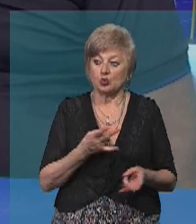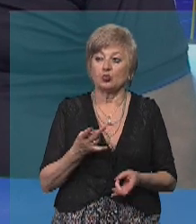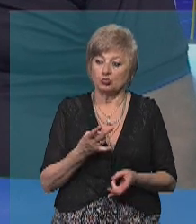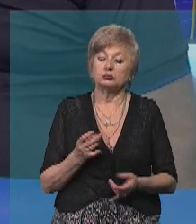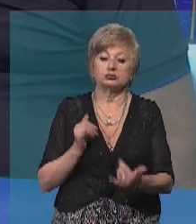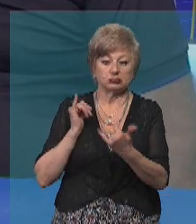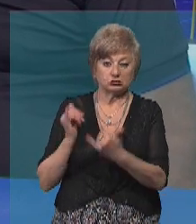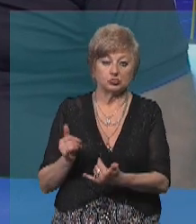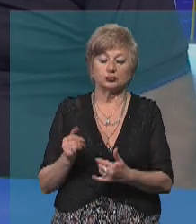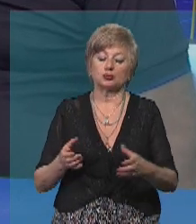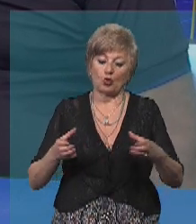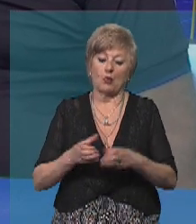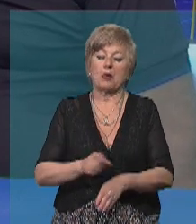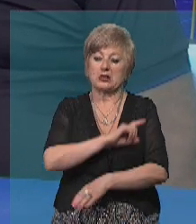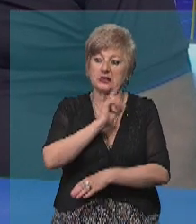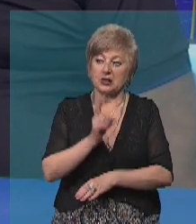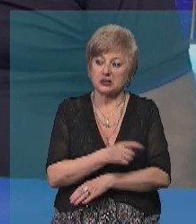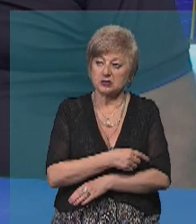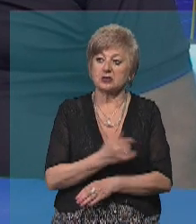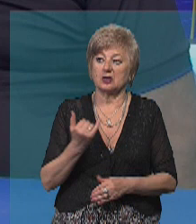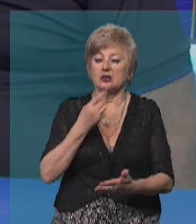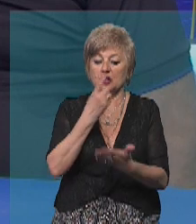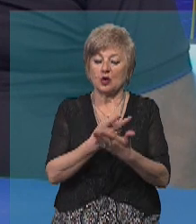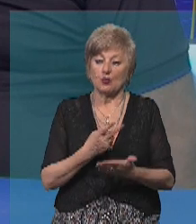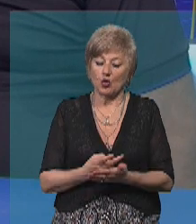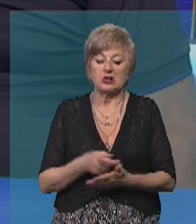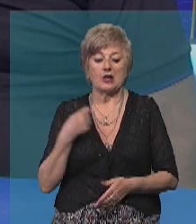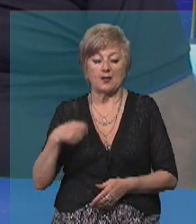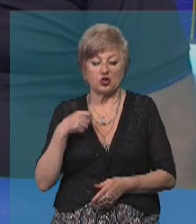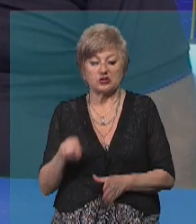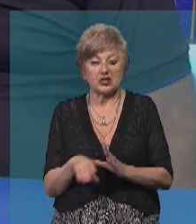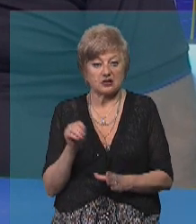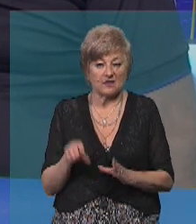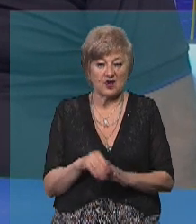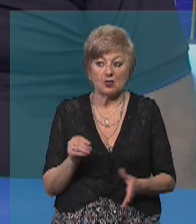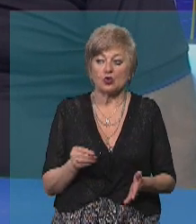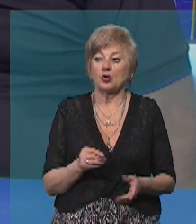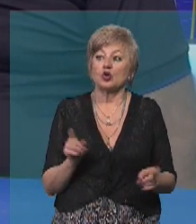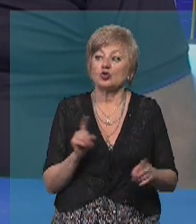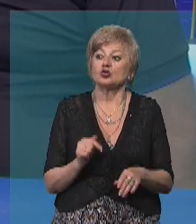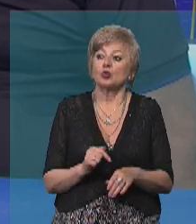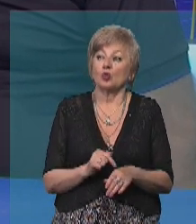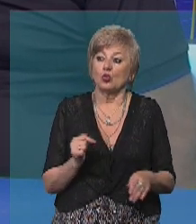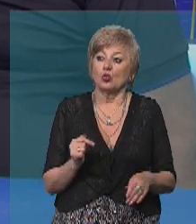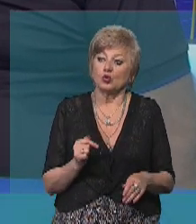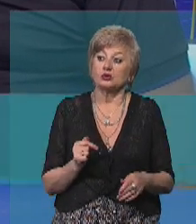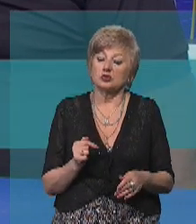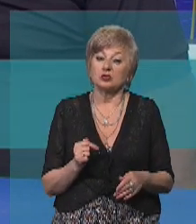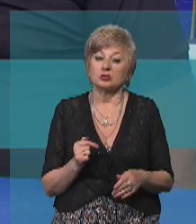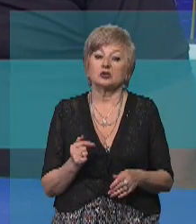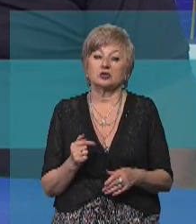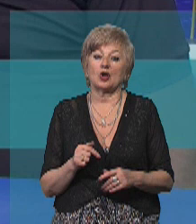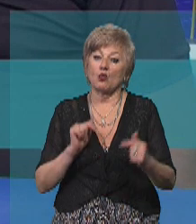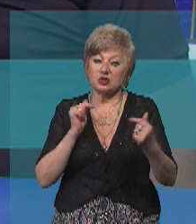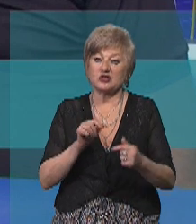належне, дуже сильна команда в плані виборів. Вони це показали на президентських виборах. Що стосується опозиційного блоку, ну,